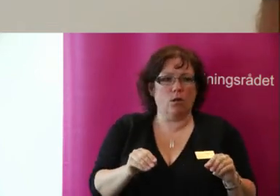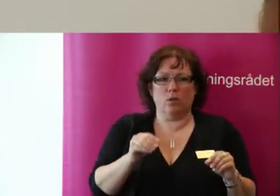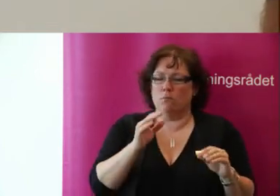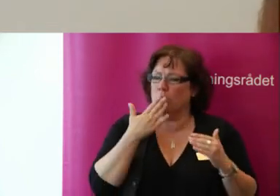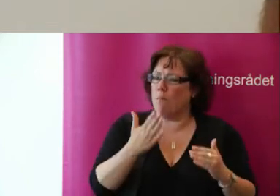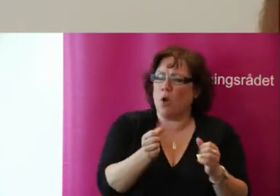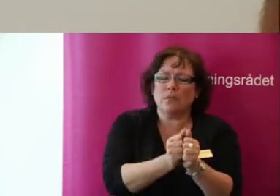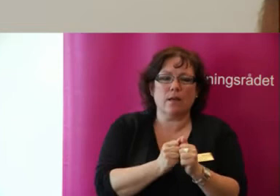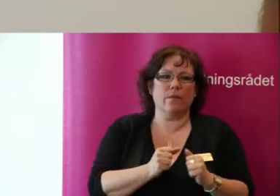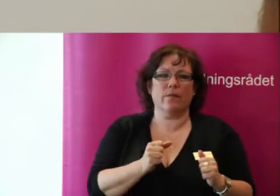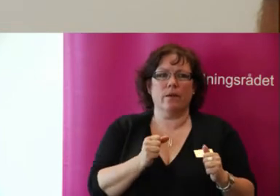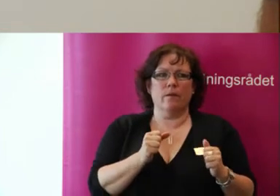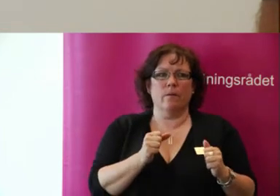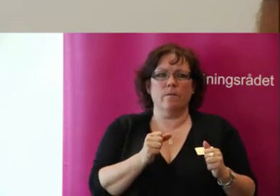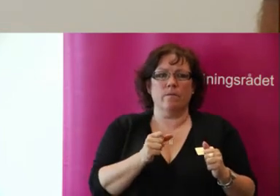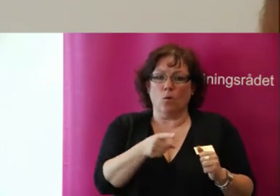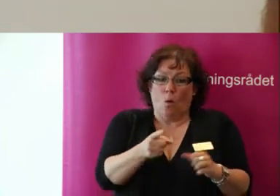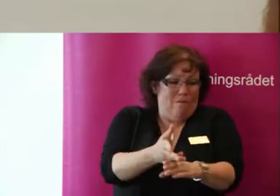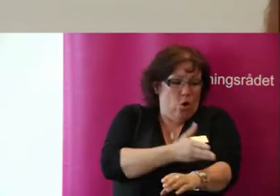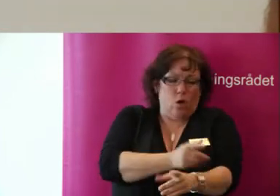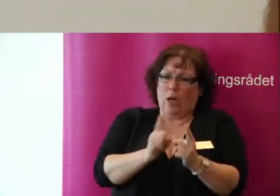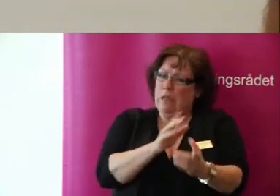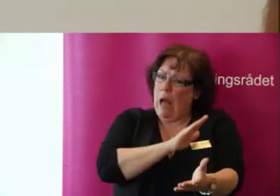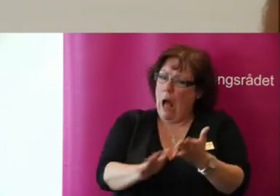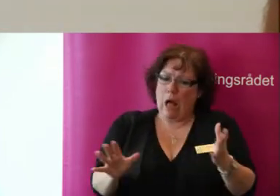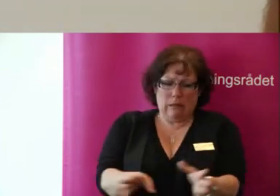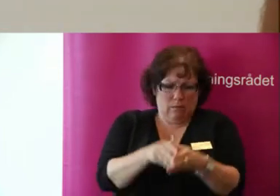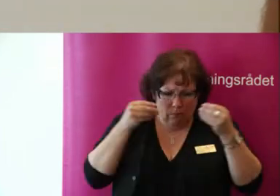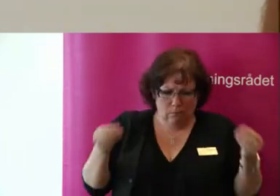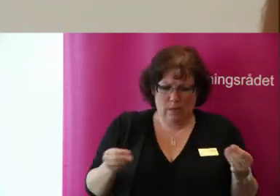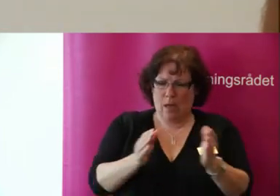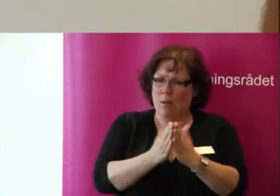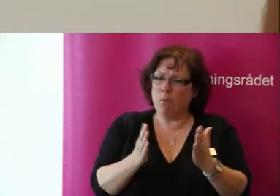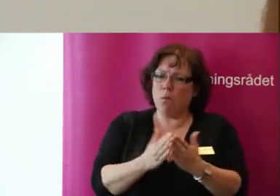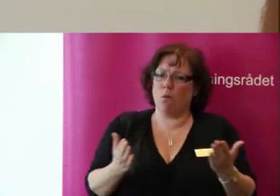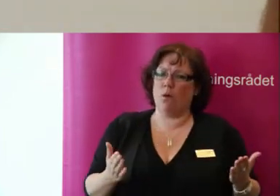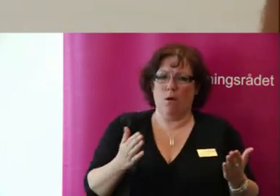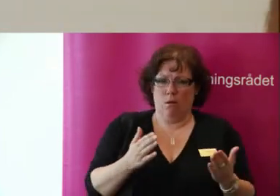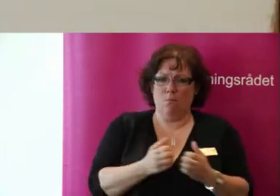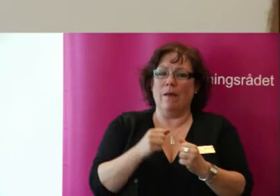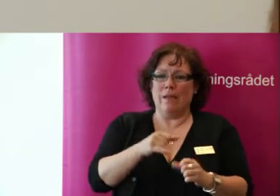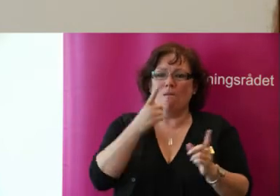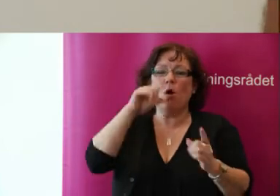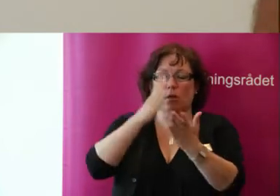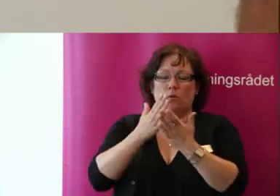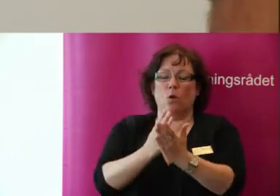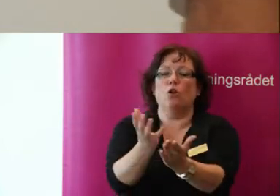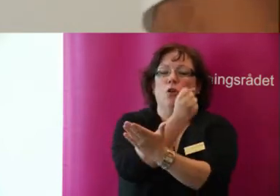bravur, som i huvud taget inte har tagit i en bok innan man klivit in på skolan. Och det på folkhögskolan givetvis.